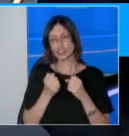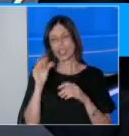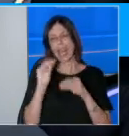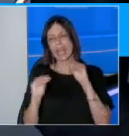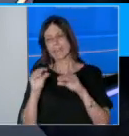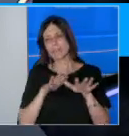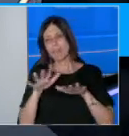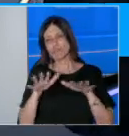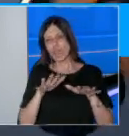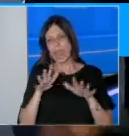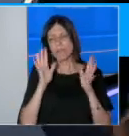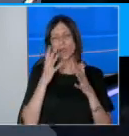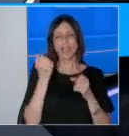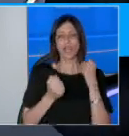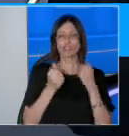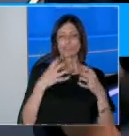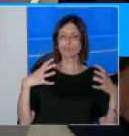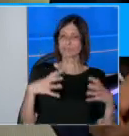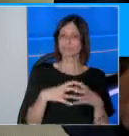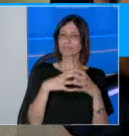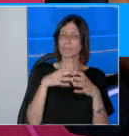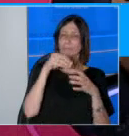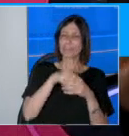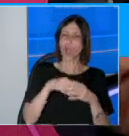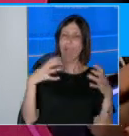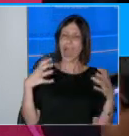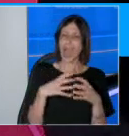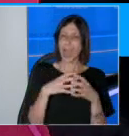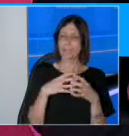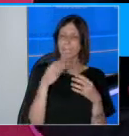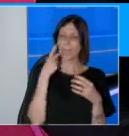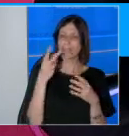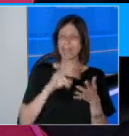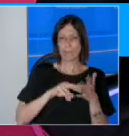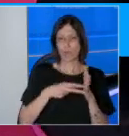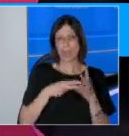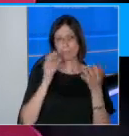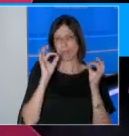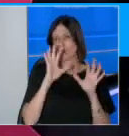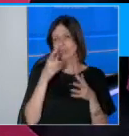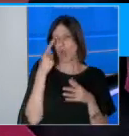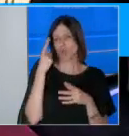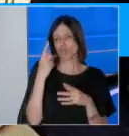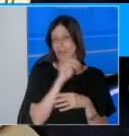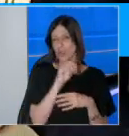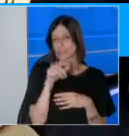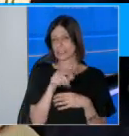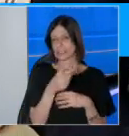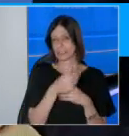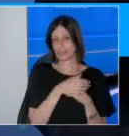ממשלה, מאוד קשה לאחות את הקרעים בתוך העם, בהיבט הפוליטי בעיקר. מה אתה חושב על העניין הזה?